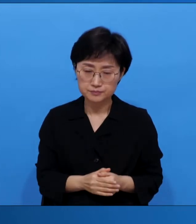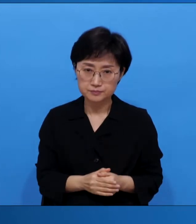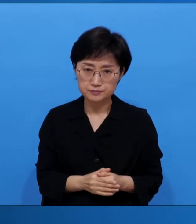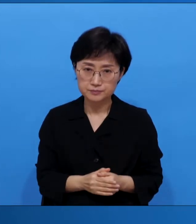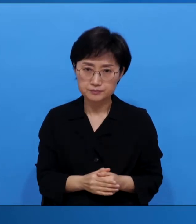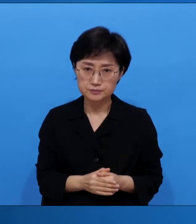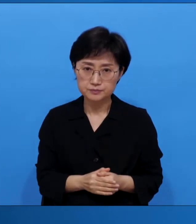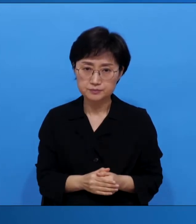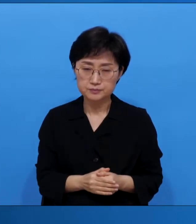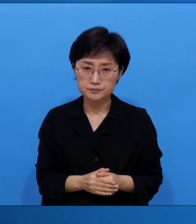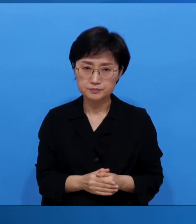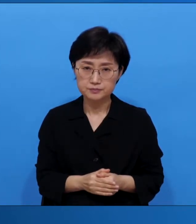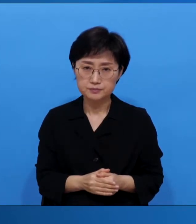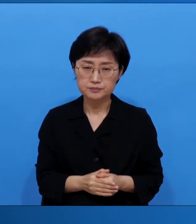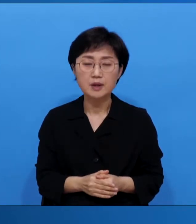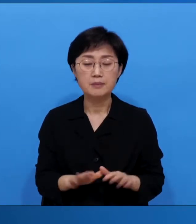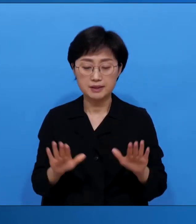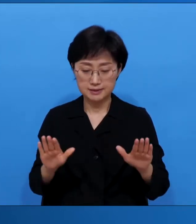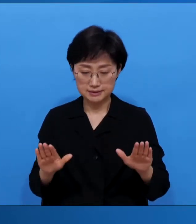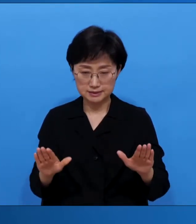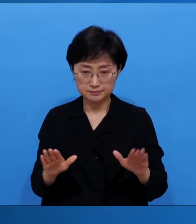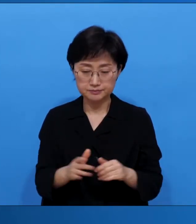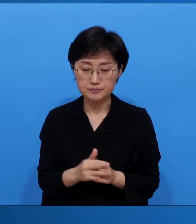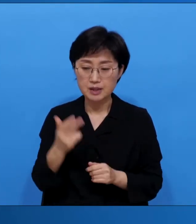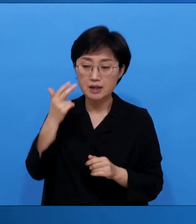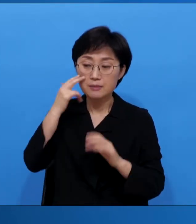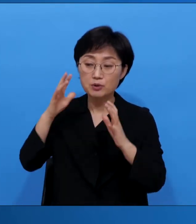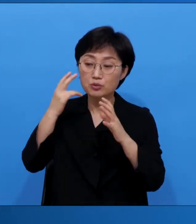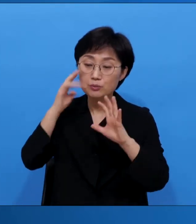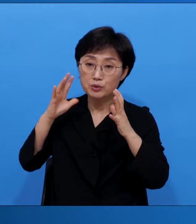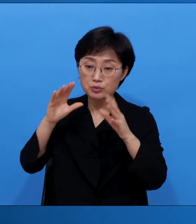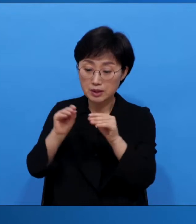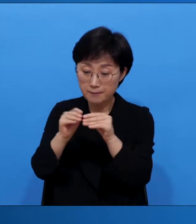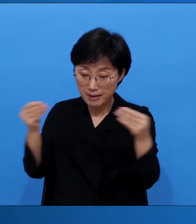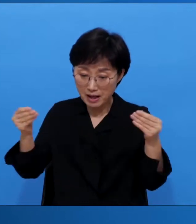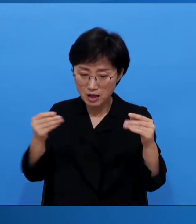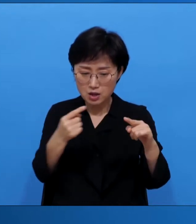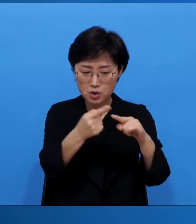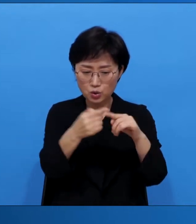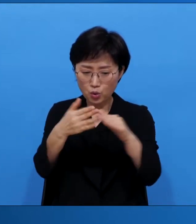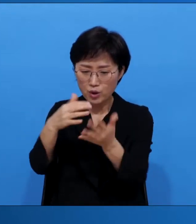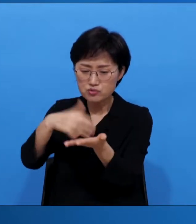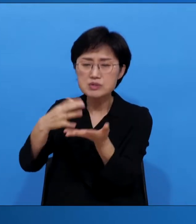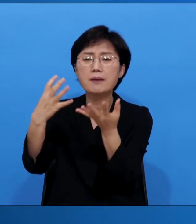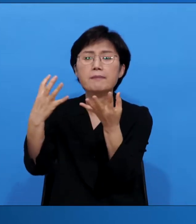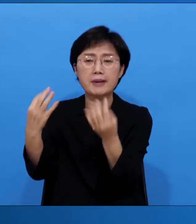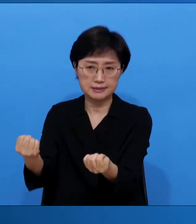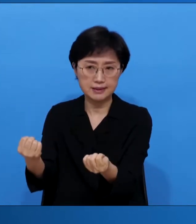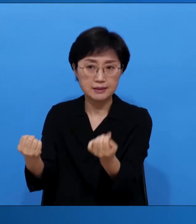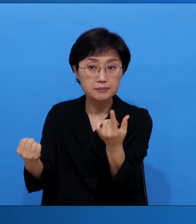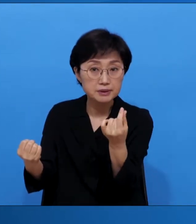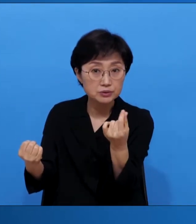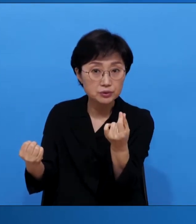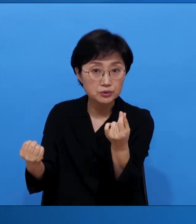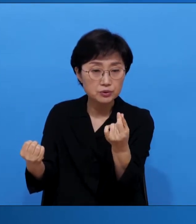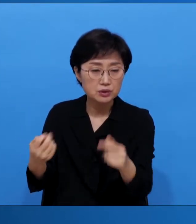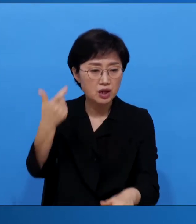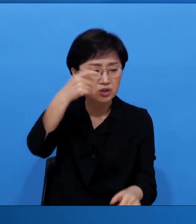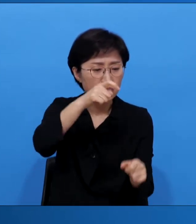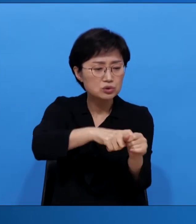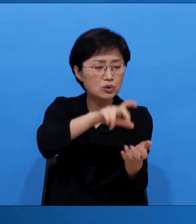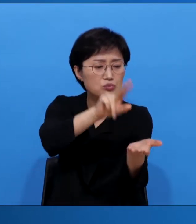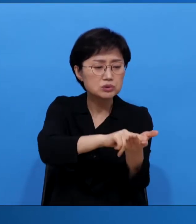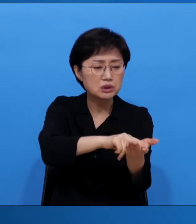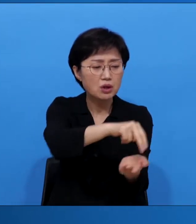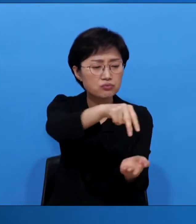아시다시피 지금 미국에 많은 교회에 있습니다만은 그런 사람을 살릴 수가 없어요. As you know very well, there are many churches in the